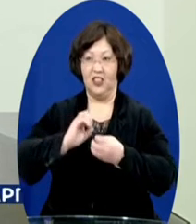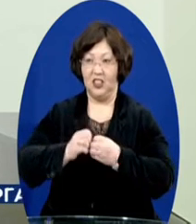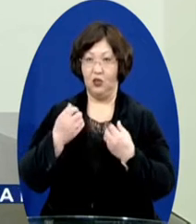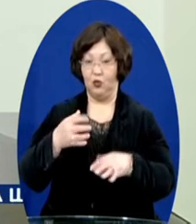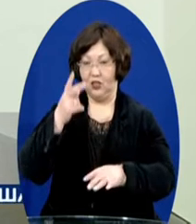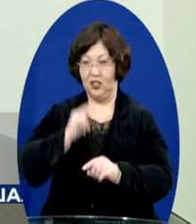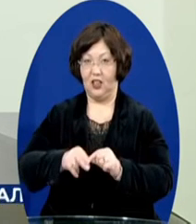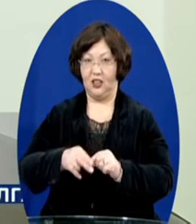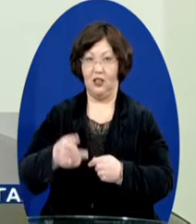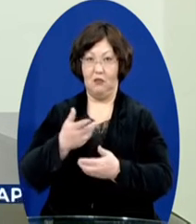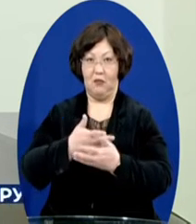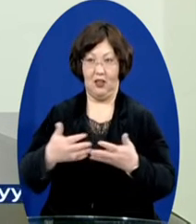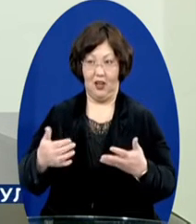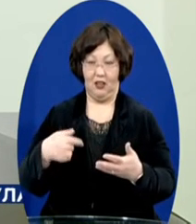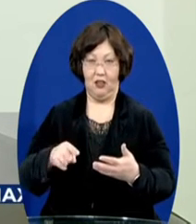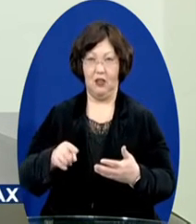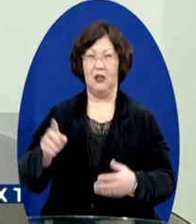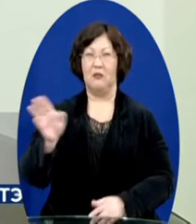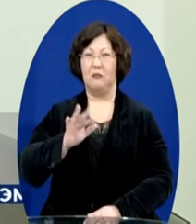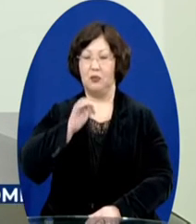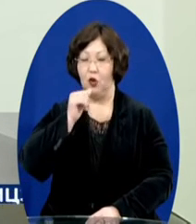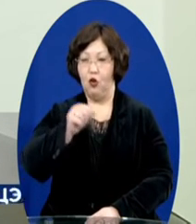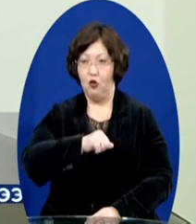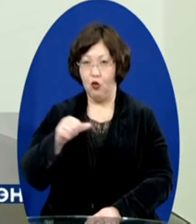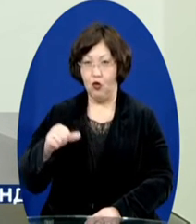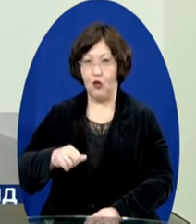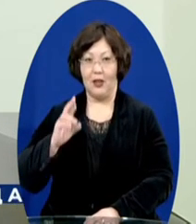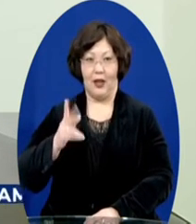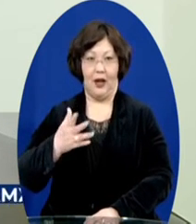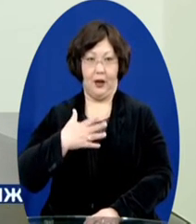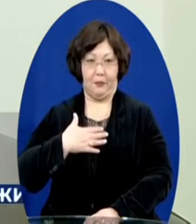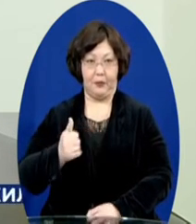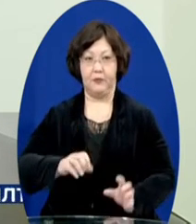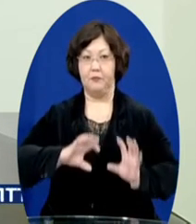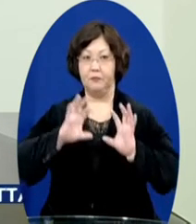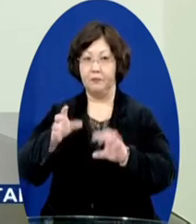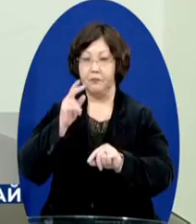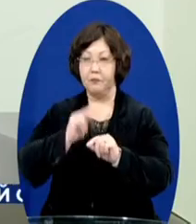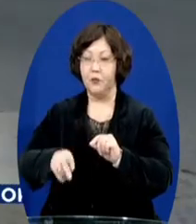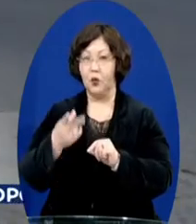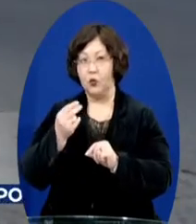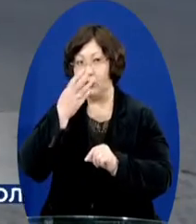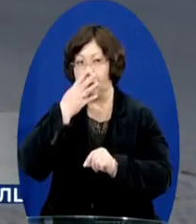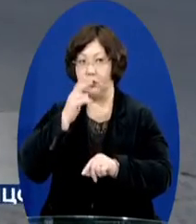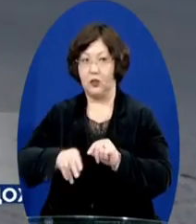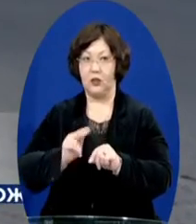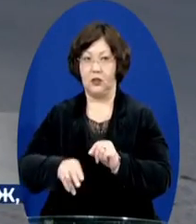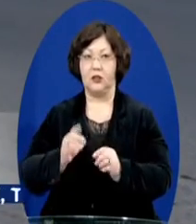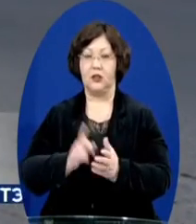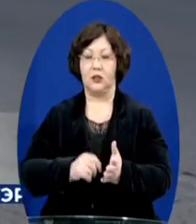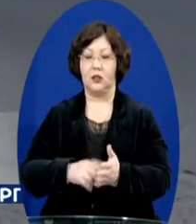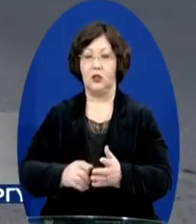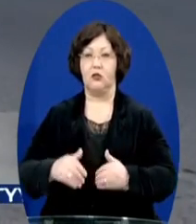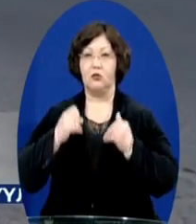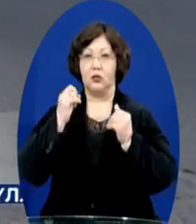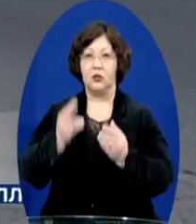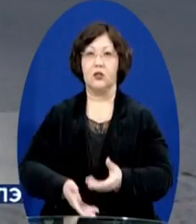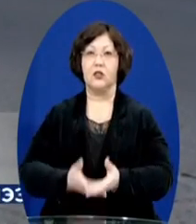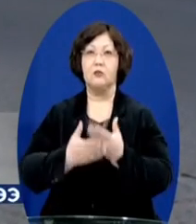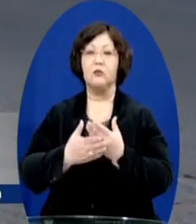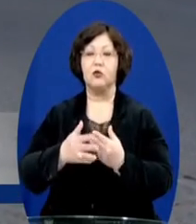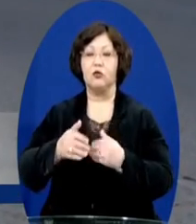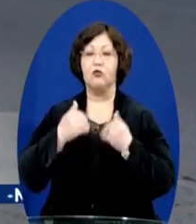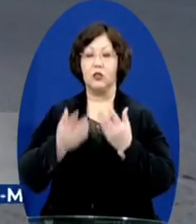шалгалтын. Тэгэхээр тэрнгээ биш өөрсдөө ер нь одоо бас газар дээр нь одоо үз танилцах хэрэгтэй. Хөгжлийг дэмжих,